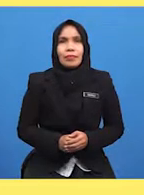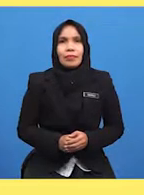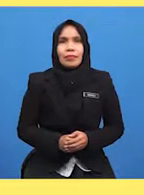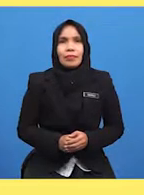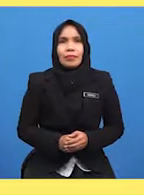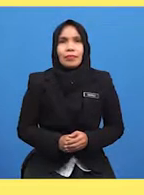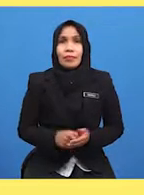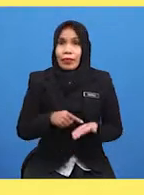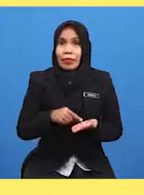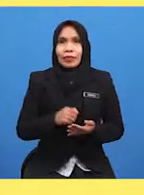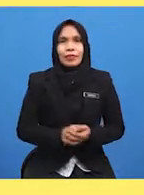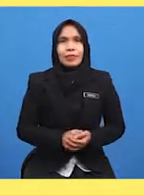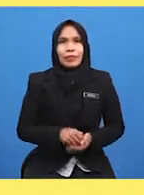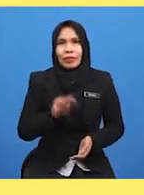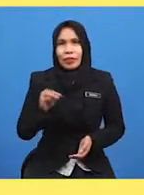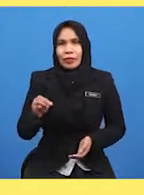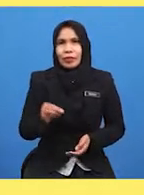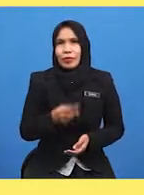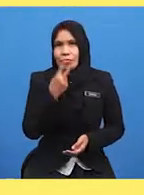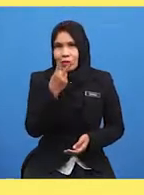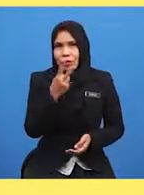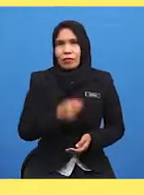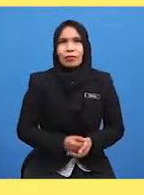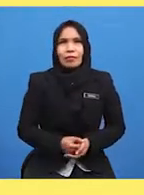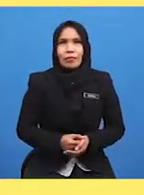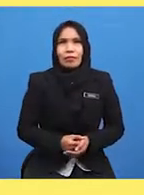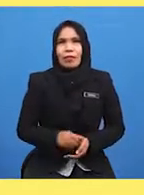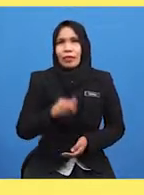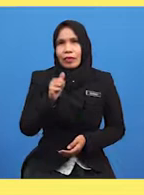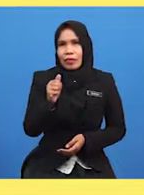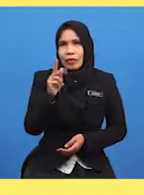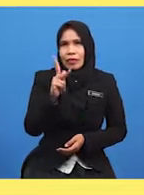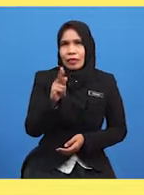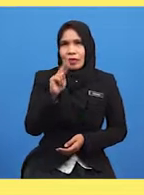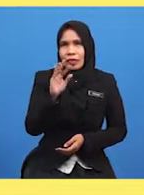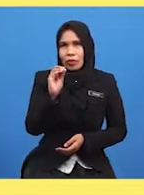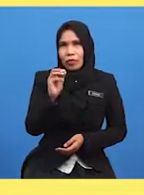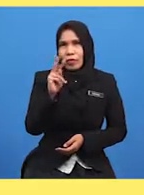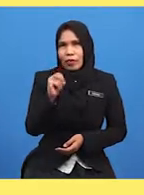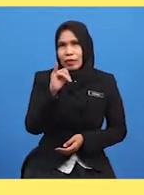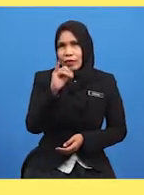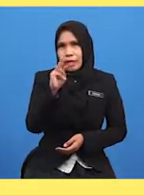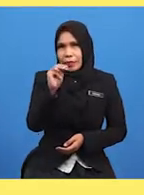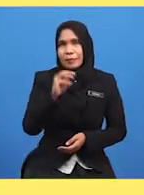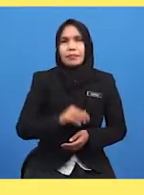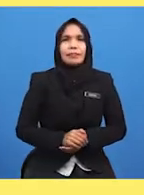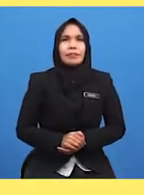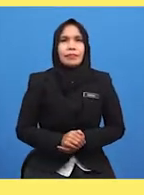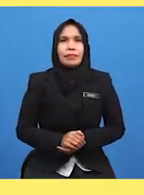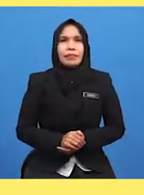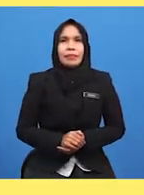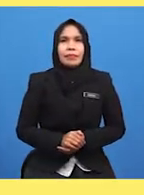murid-murid penuh perhatikan penggunaan akronim yang akan cek gu kongsikan ini cek gua menggunakan